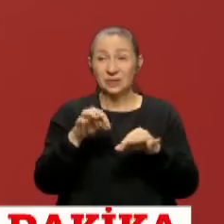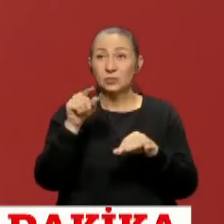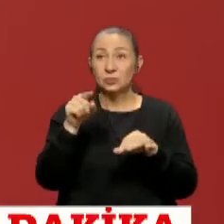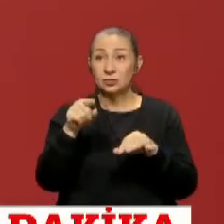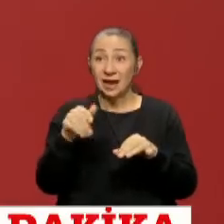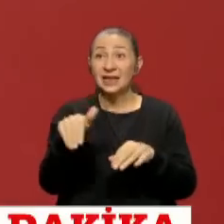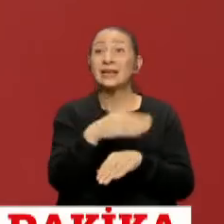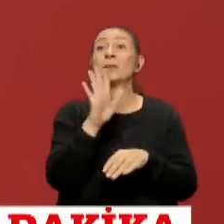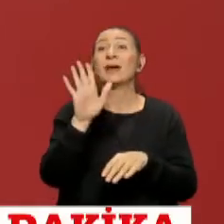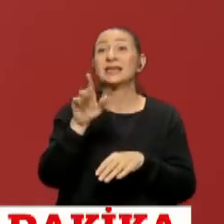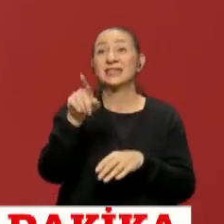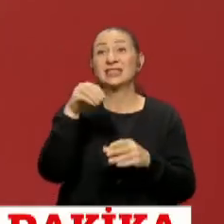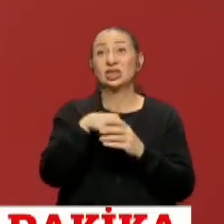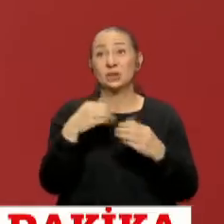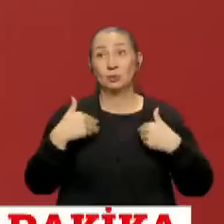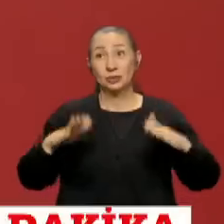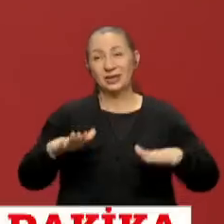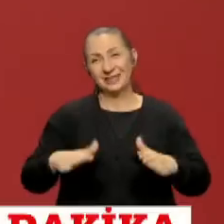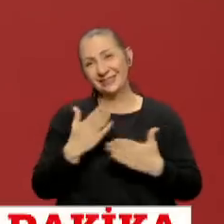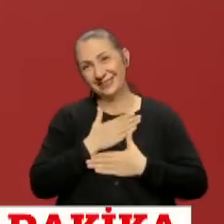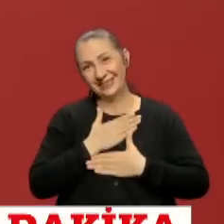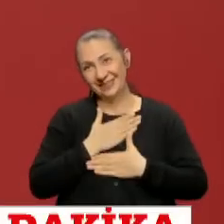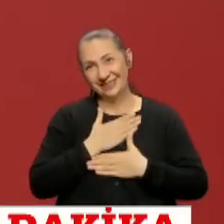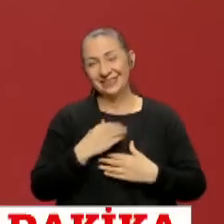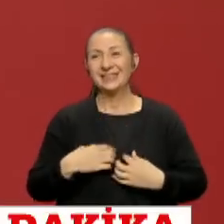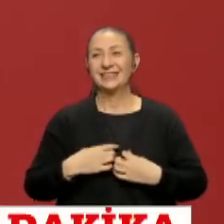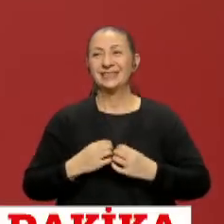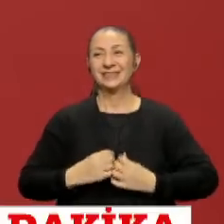buradan ayrılma, senin için buradayız.